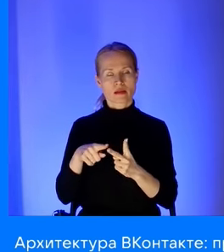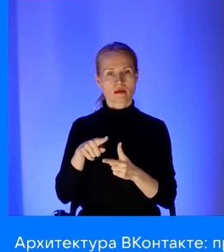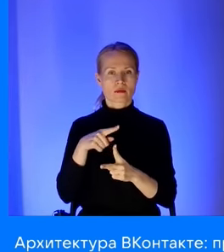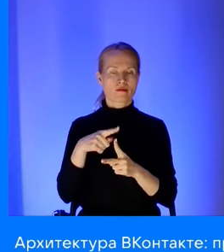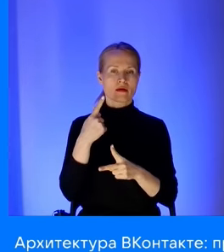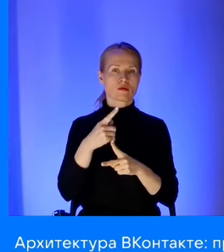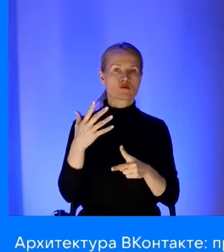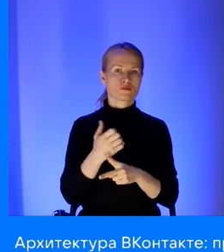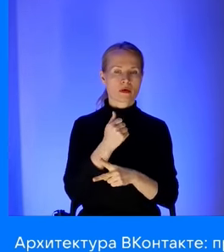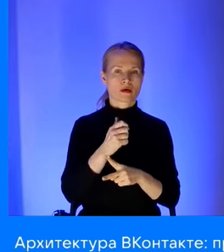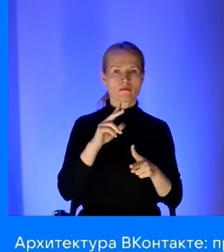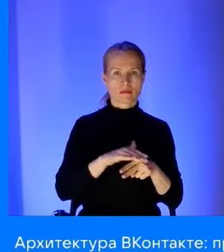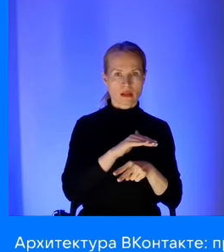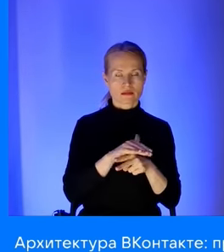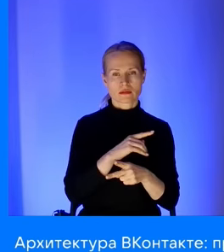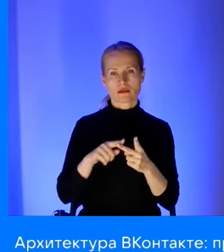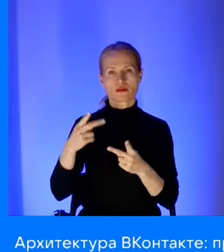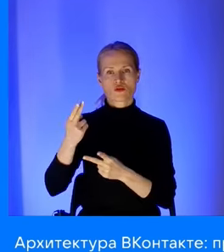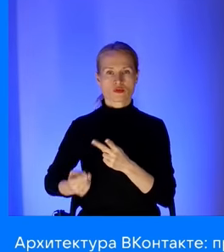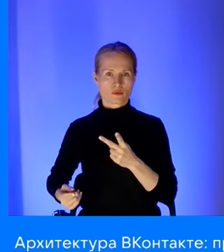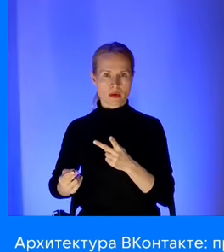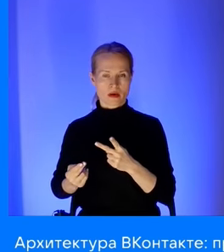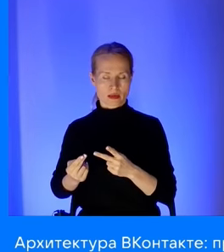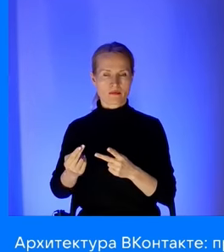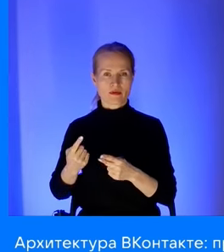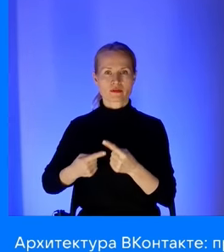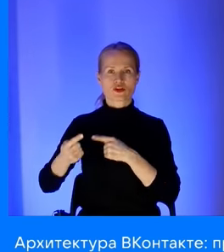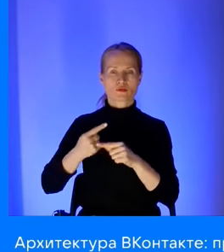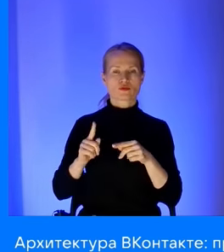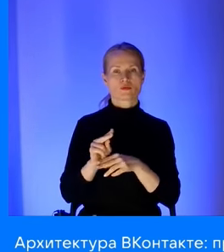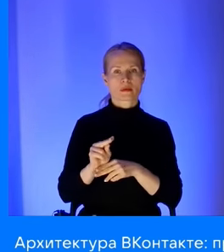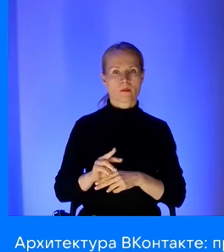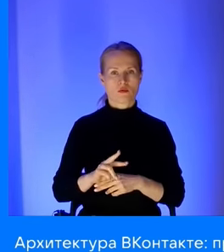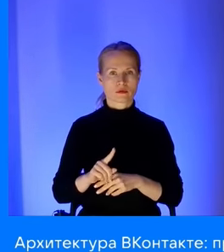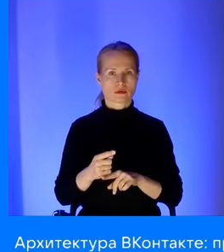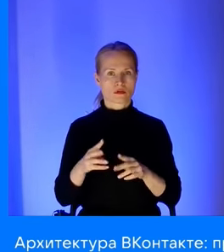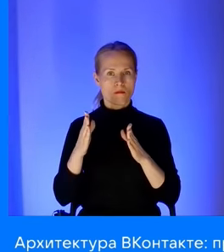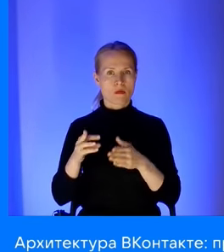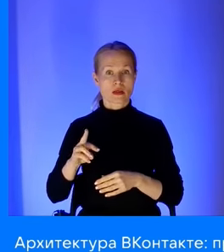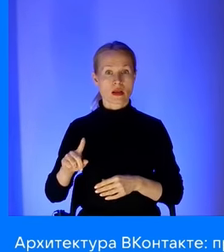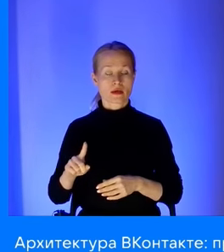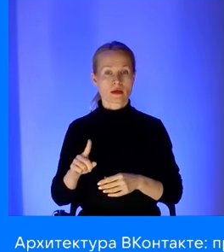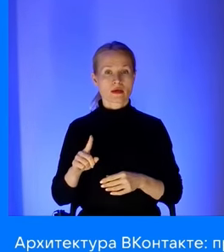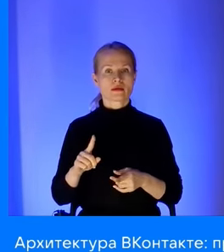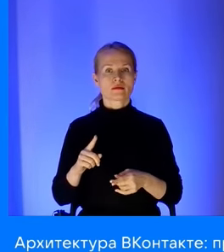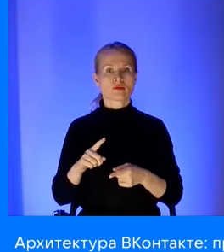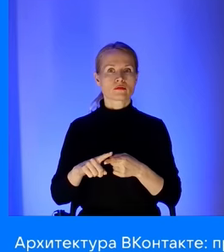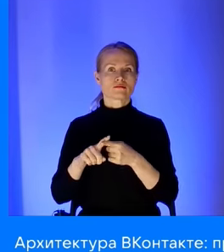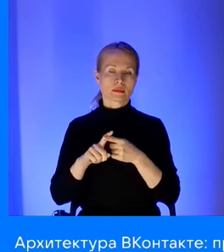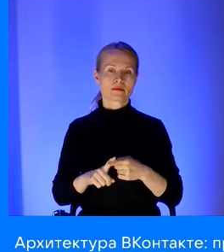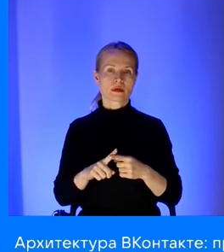и мы говорим что Мы молодцы либо неуспех и мы пошли дорабатывать эту модель с помощью этой истории мы легко делаем какие-то